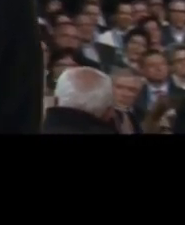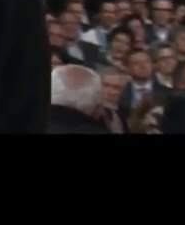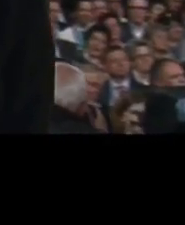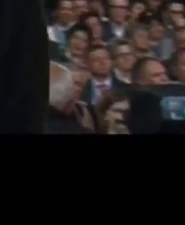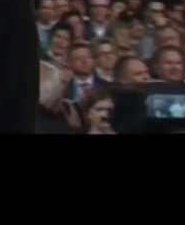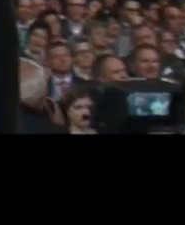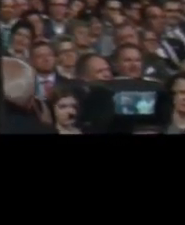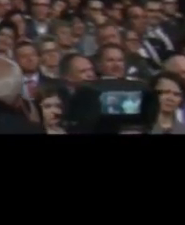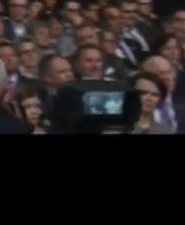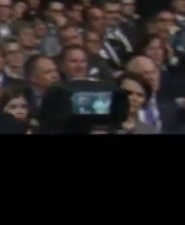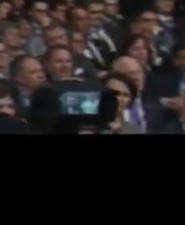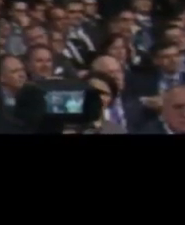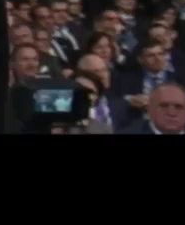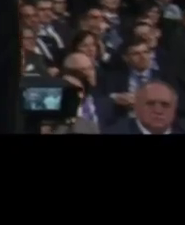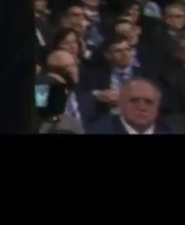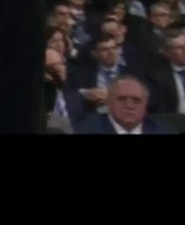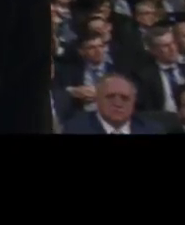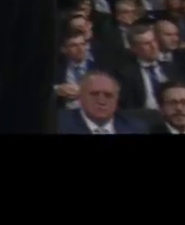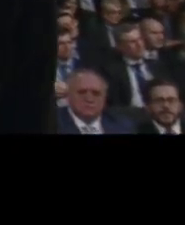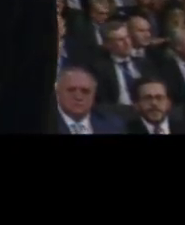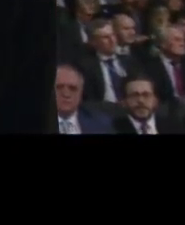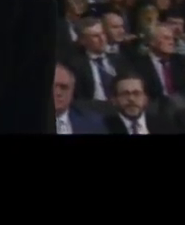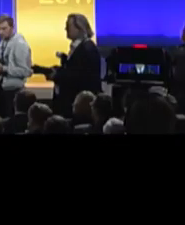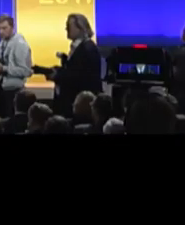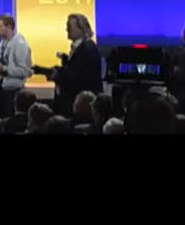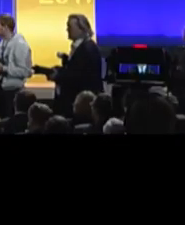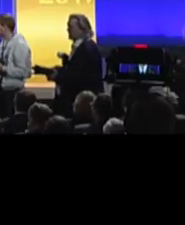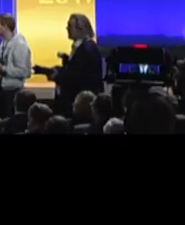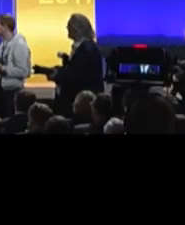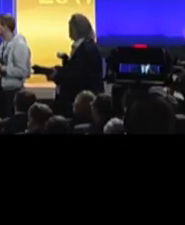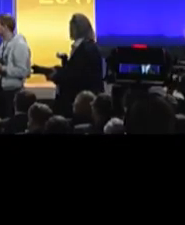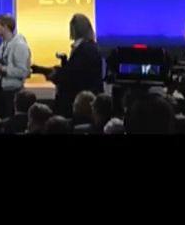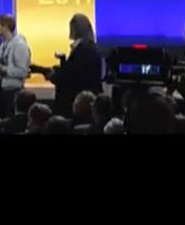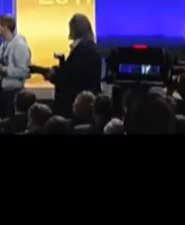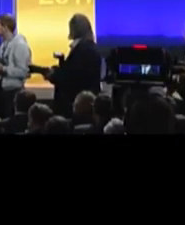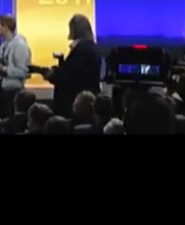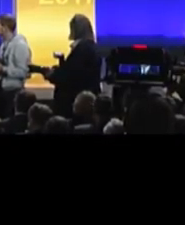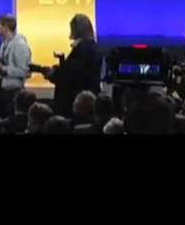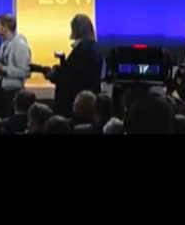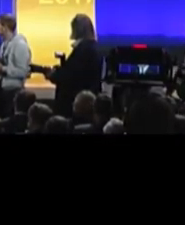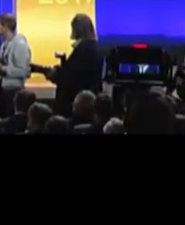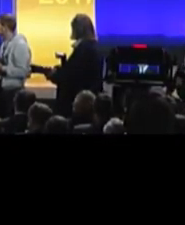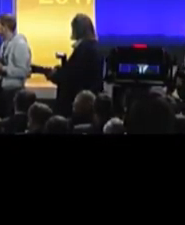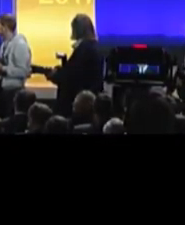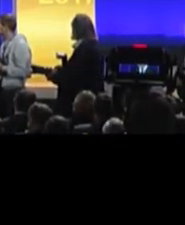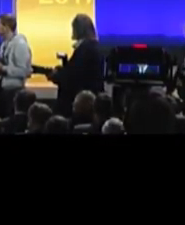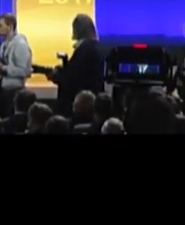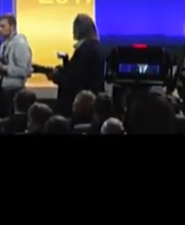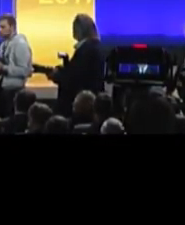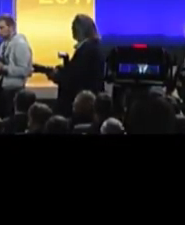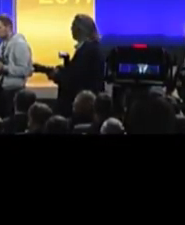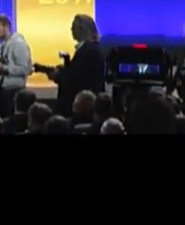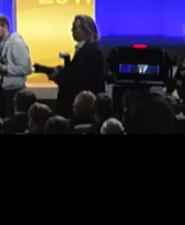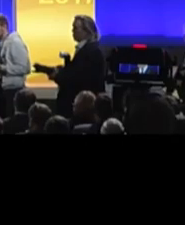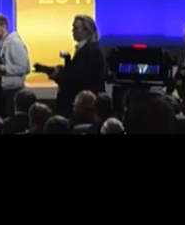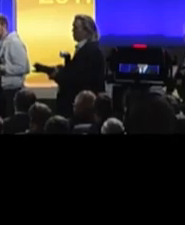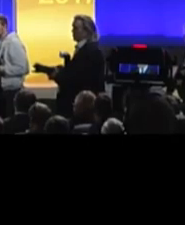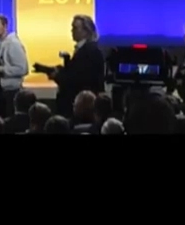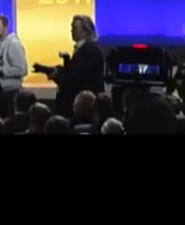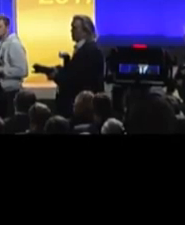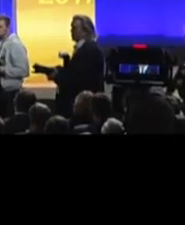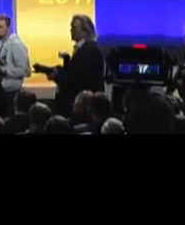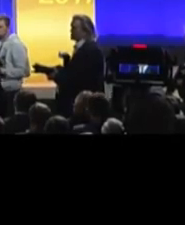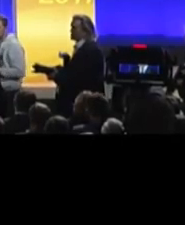auch erleben darfst, was ich erleben durfte, in allen Höhen und Tiefen. Du übernimmst eine unglaublich hohe